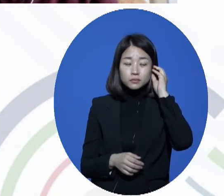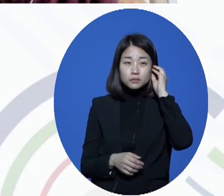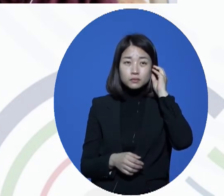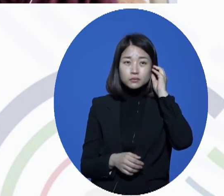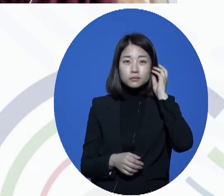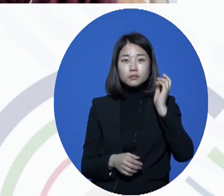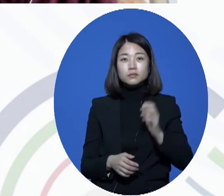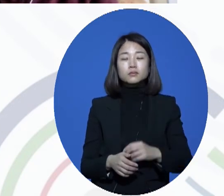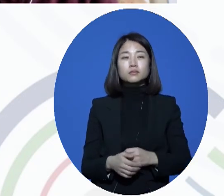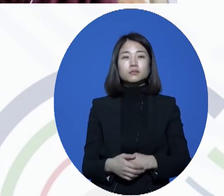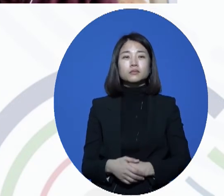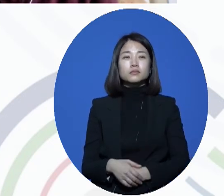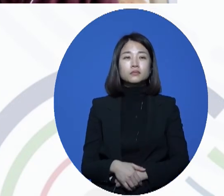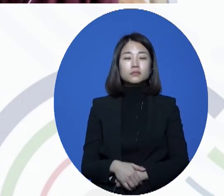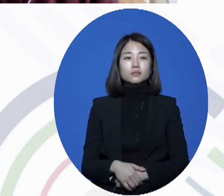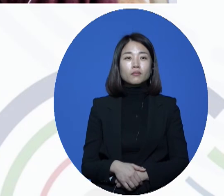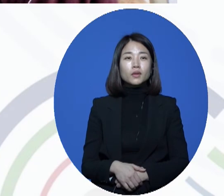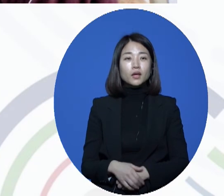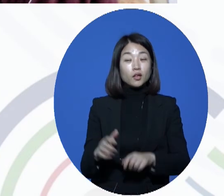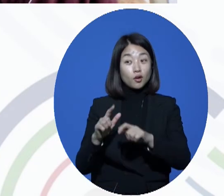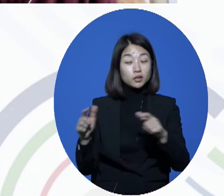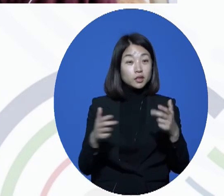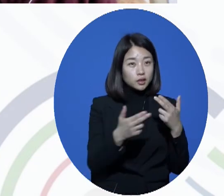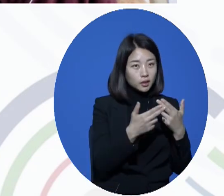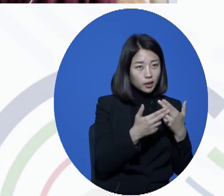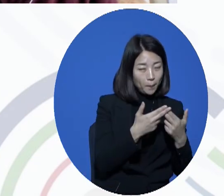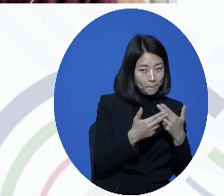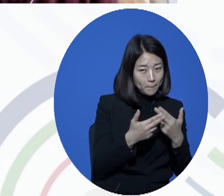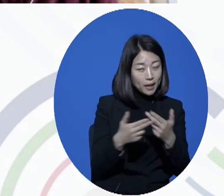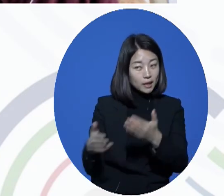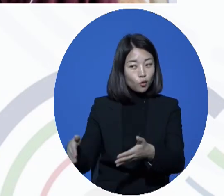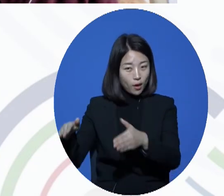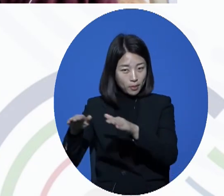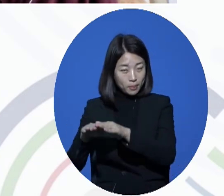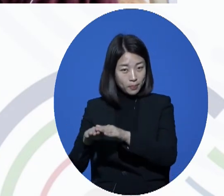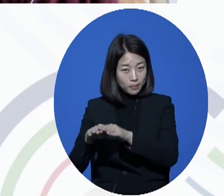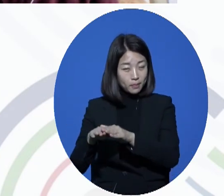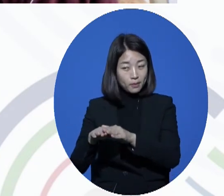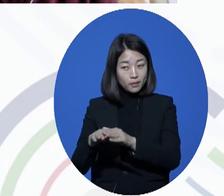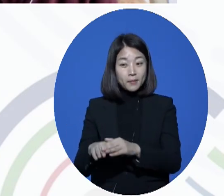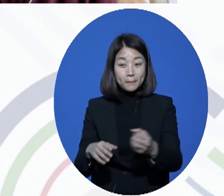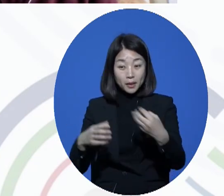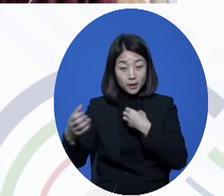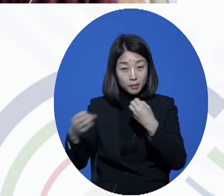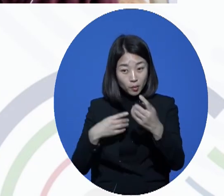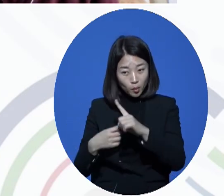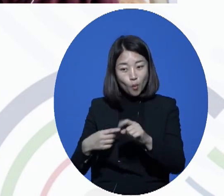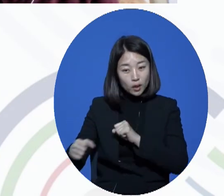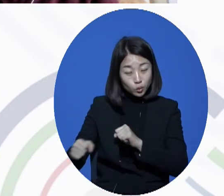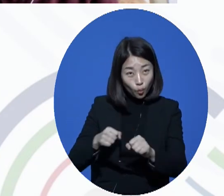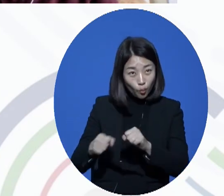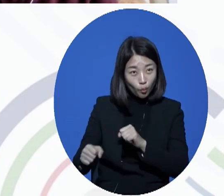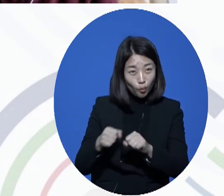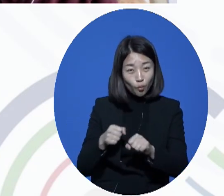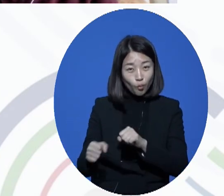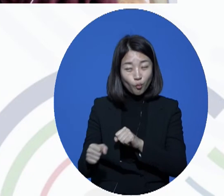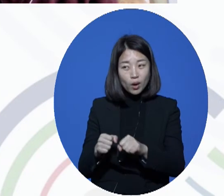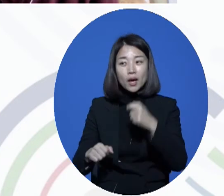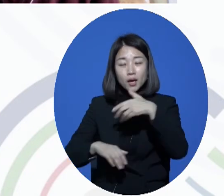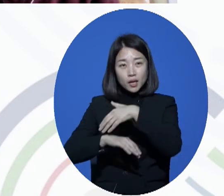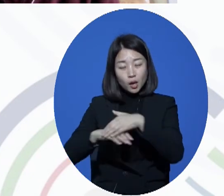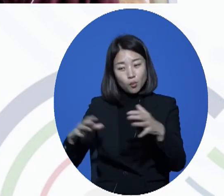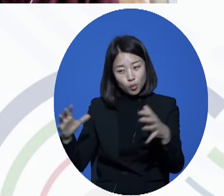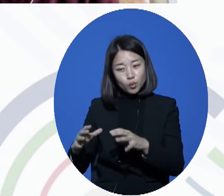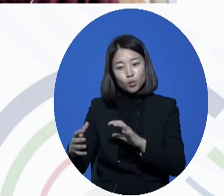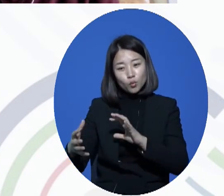있습니다. 이런 다양한 협회의 내지는 기관들의 그런 일원들이 이런 다양한 활동들을